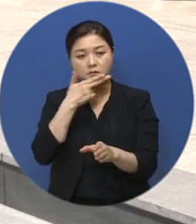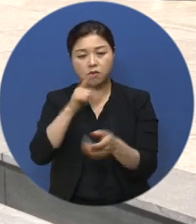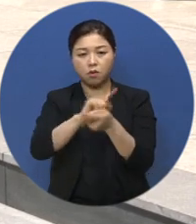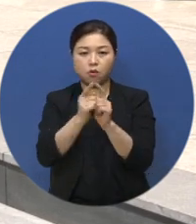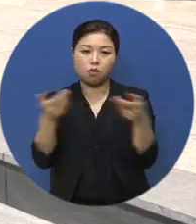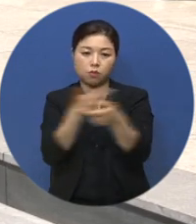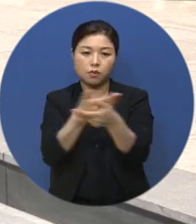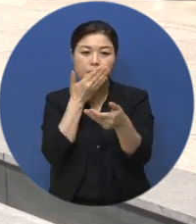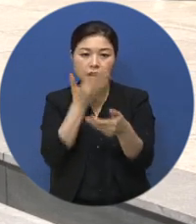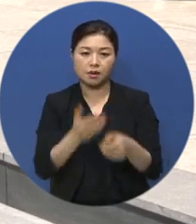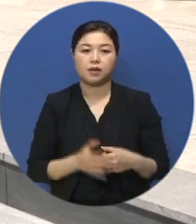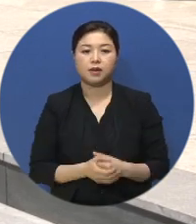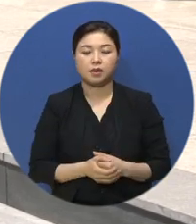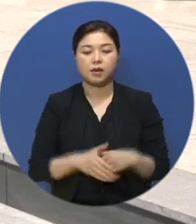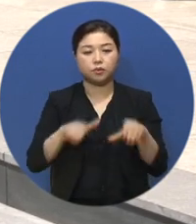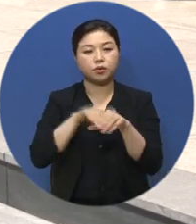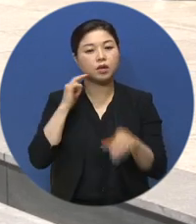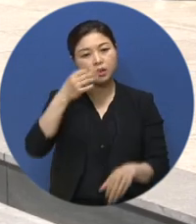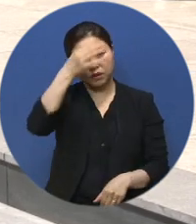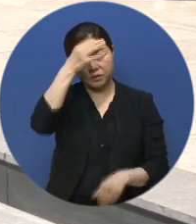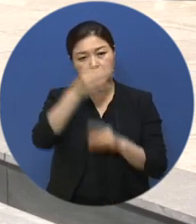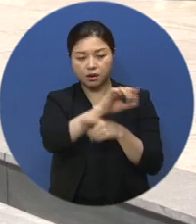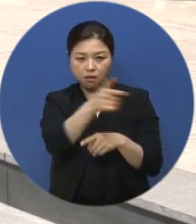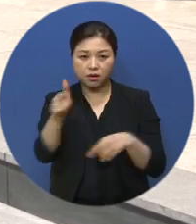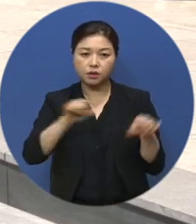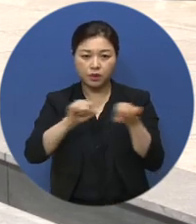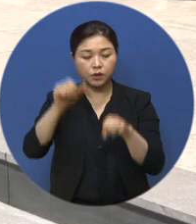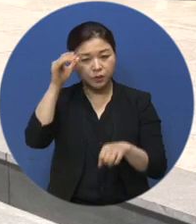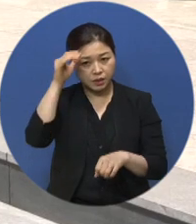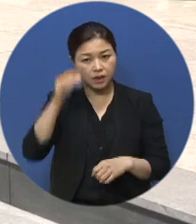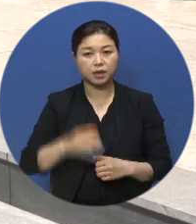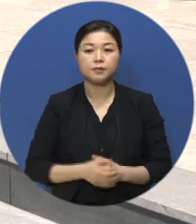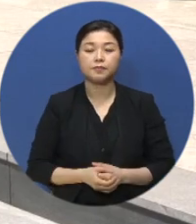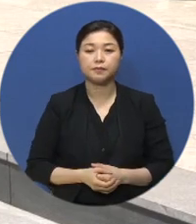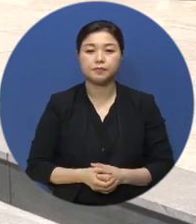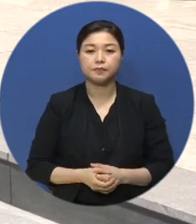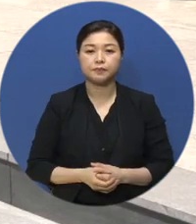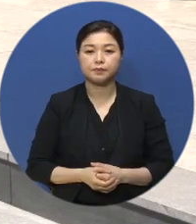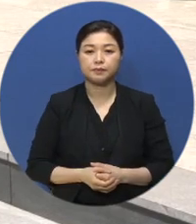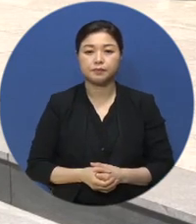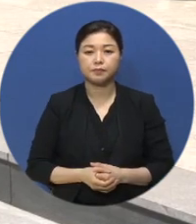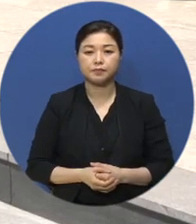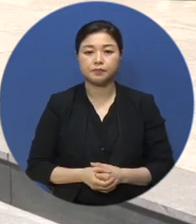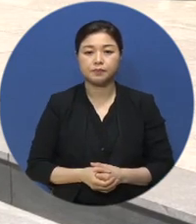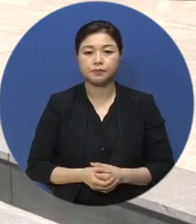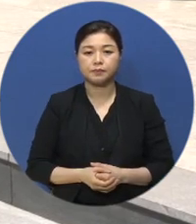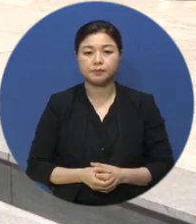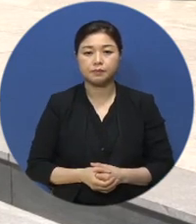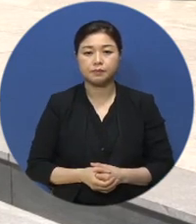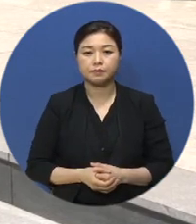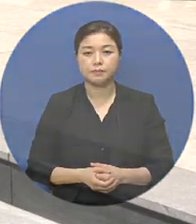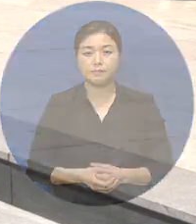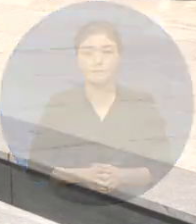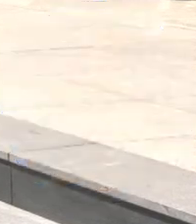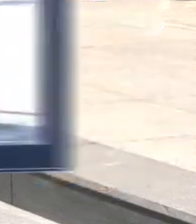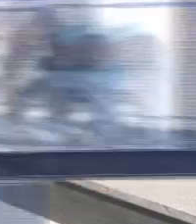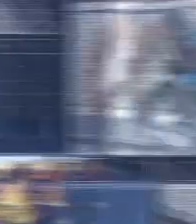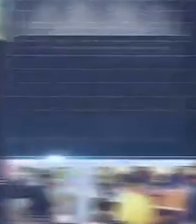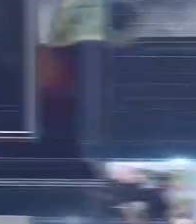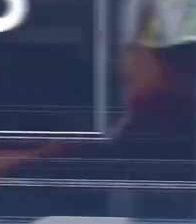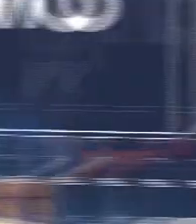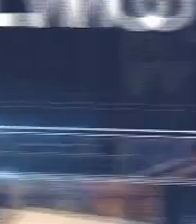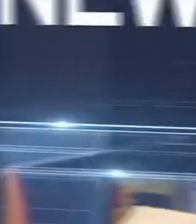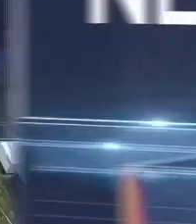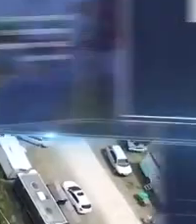장입니다. 문화예술계의 다양한 활동들이 기대됩니다. 복지TV 뉴스 박채원입니다.